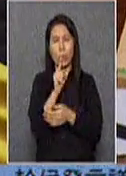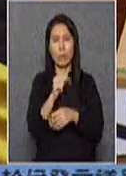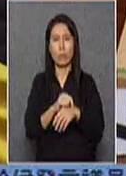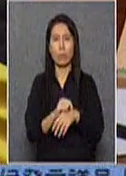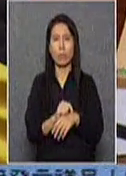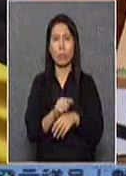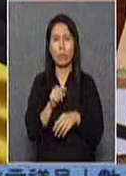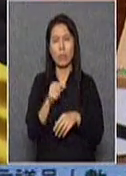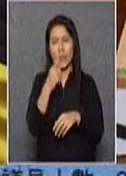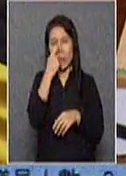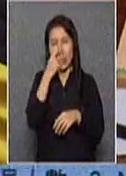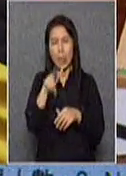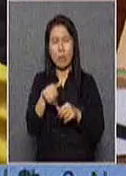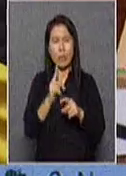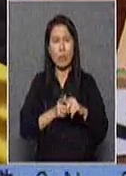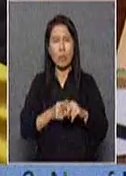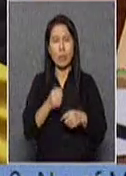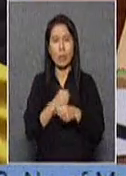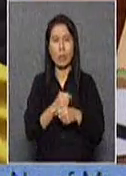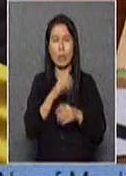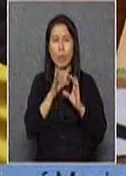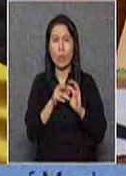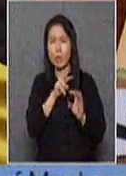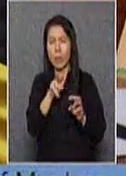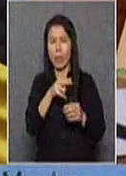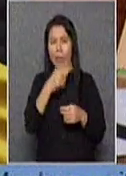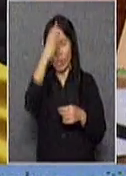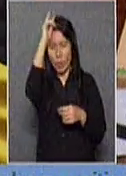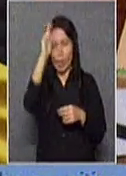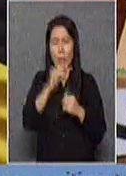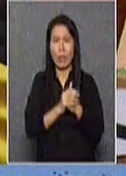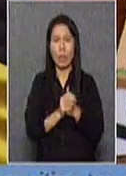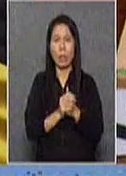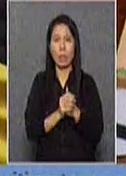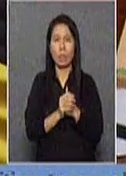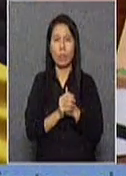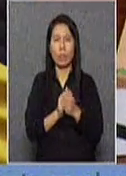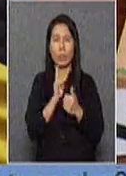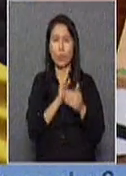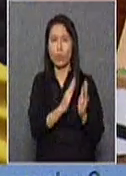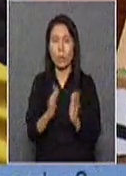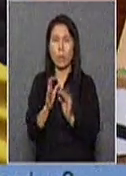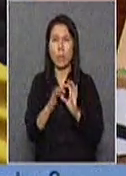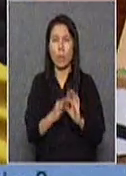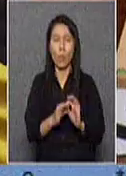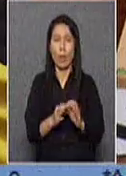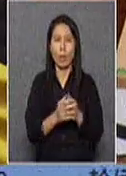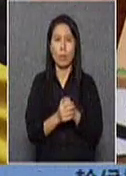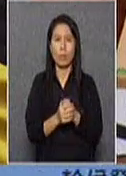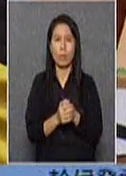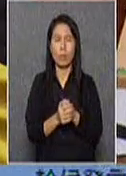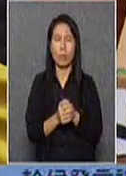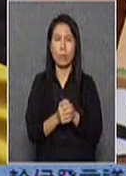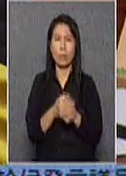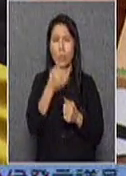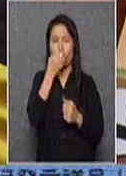竟就回、啊、菲律賓拒絕合理處理有關這個的香